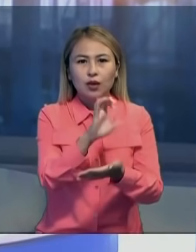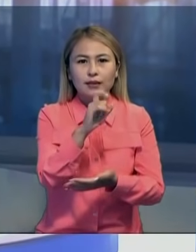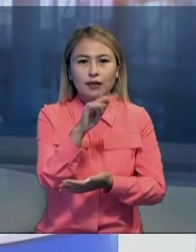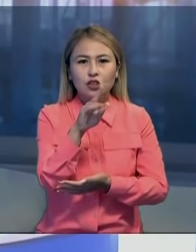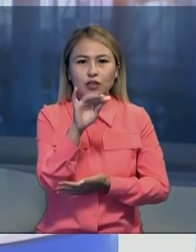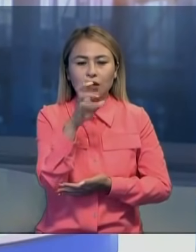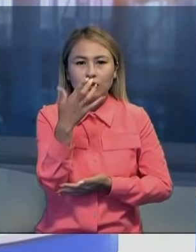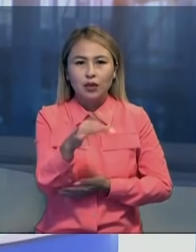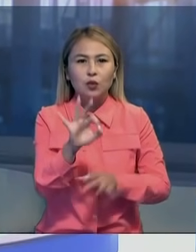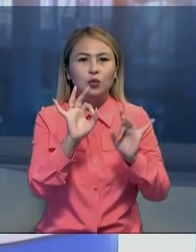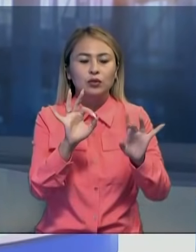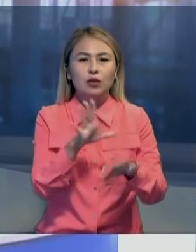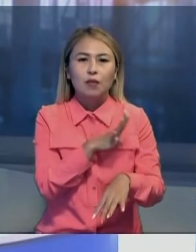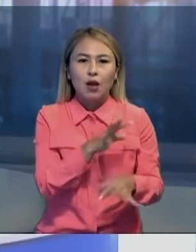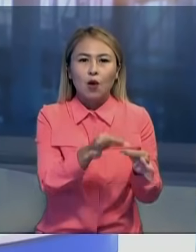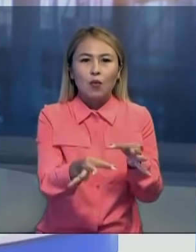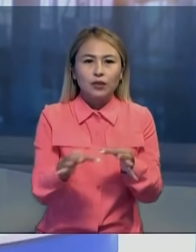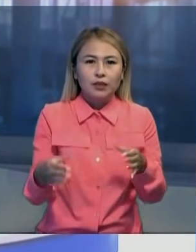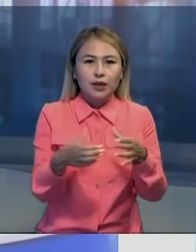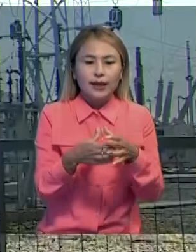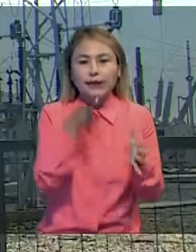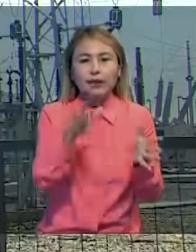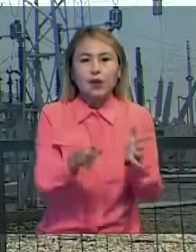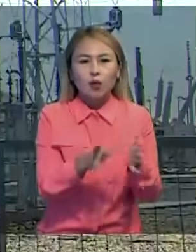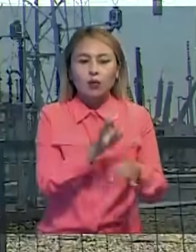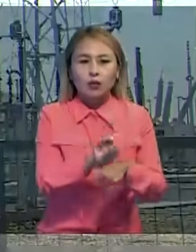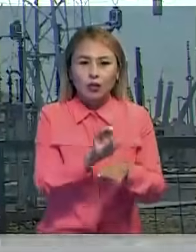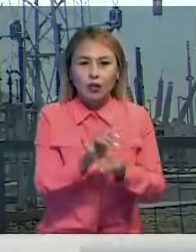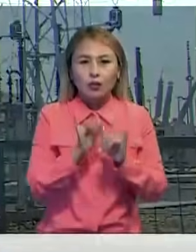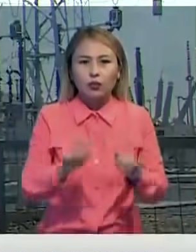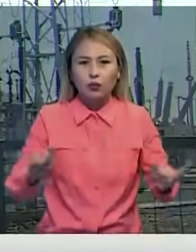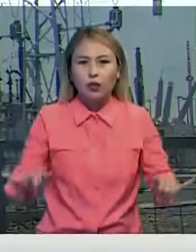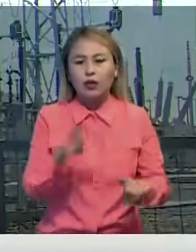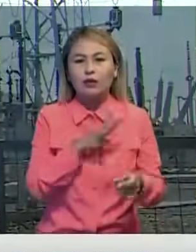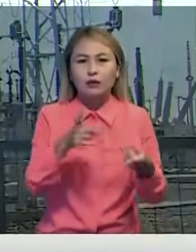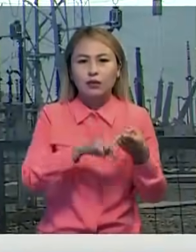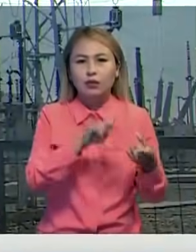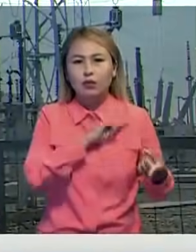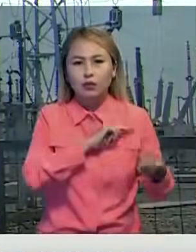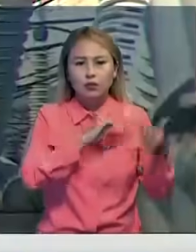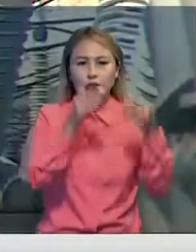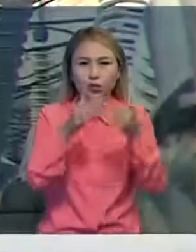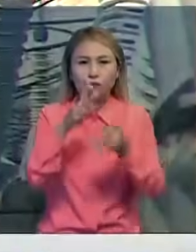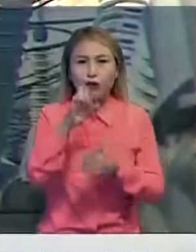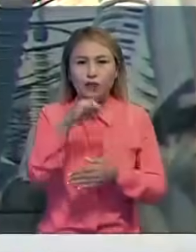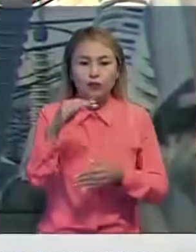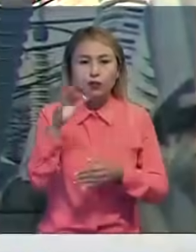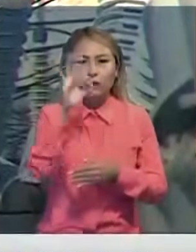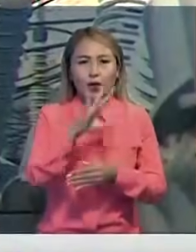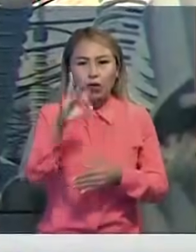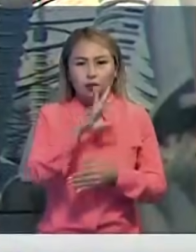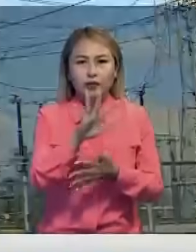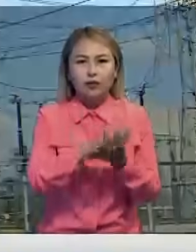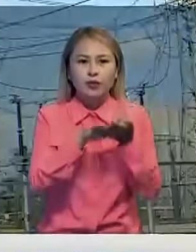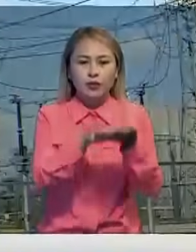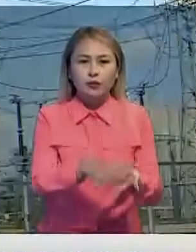атқарушы Асхат Жапсарбайдың айтуынша, аумақтық департаменттерге энергия өндіру және таратуға қатысты қызмет түрлеріне тариф көтеру